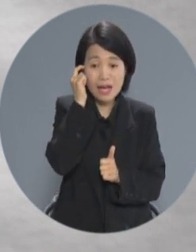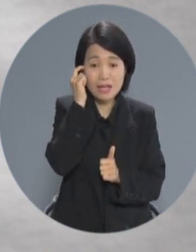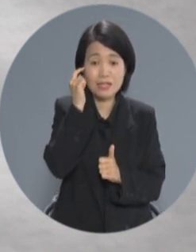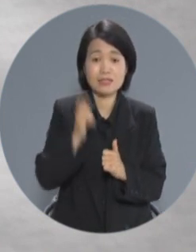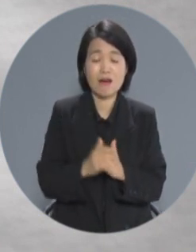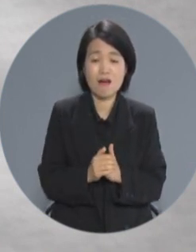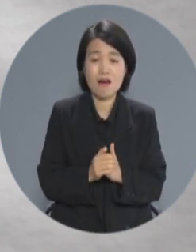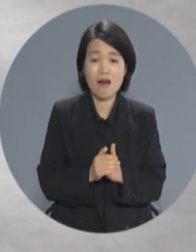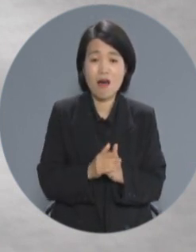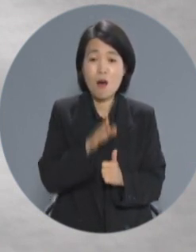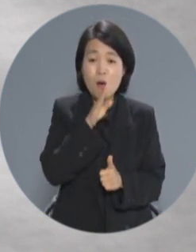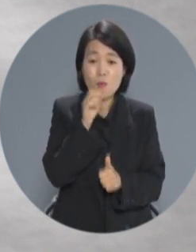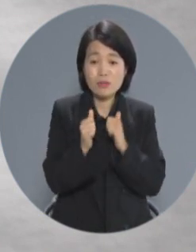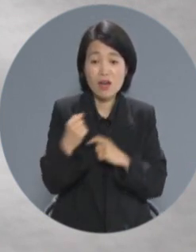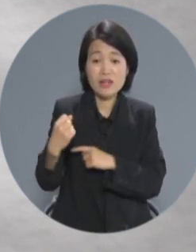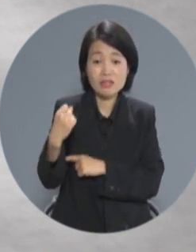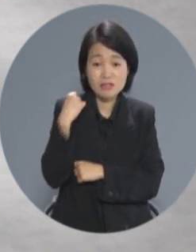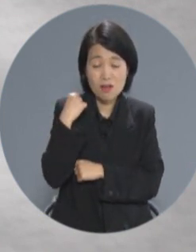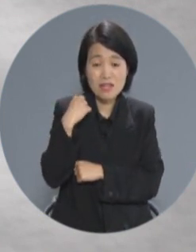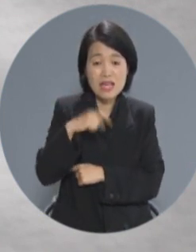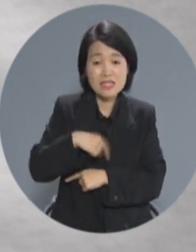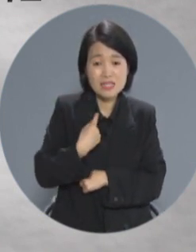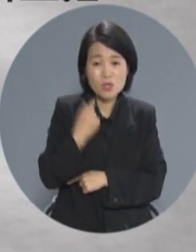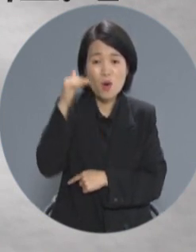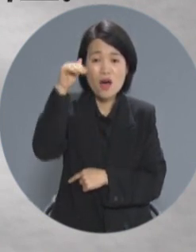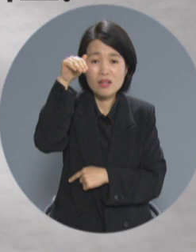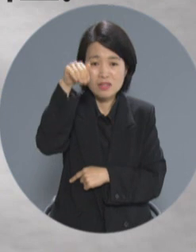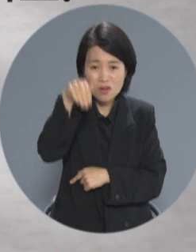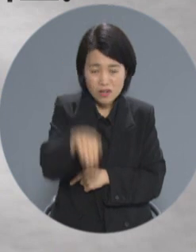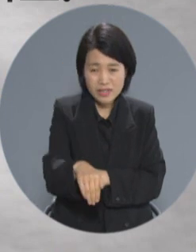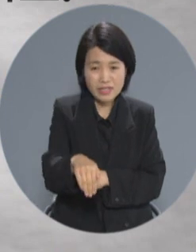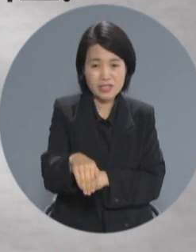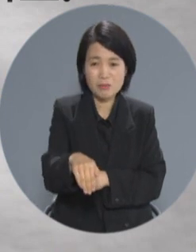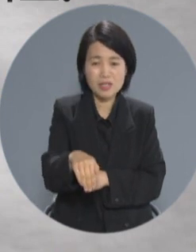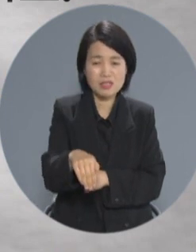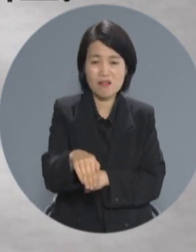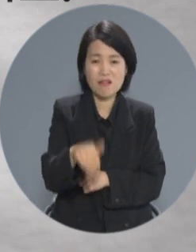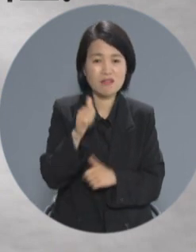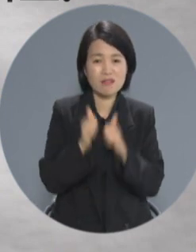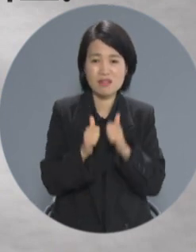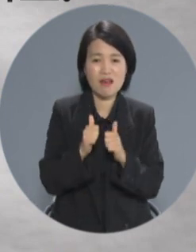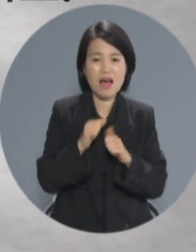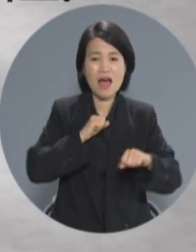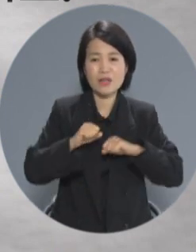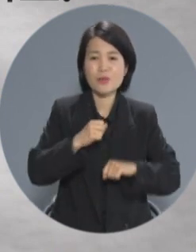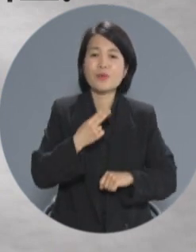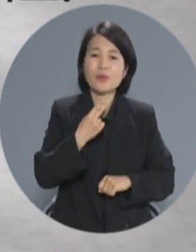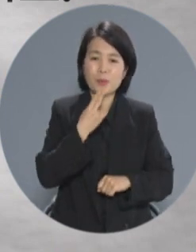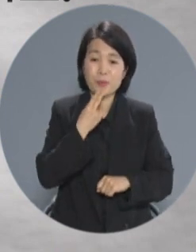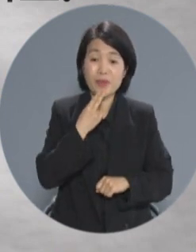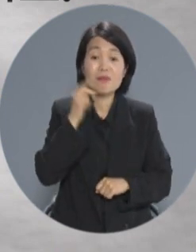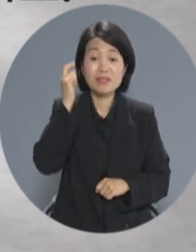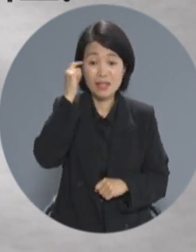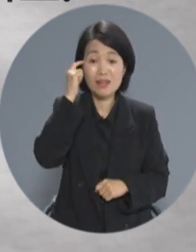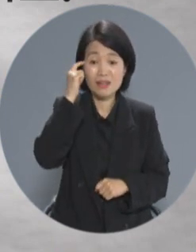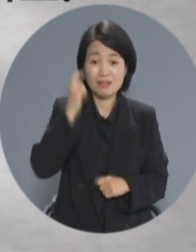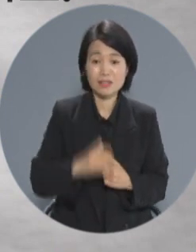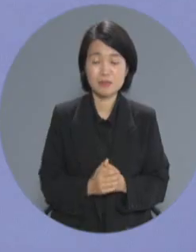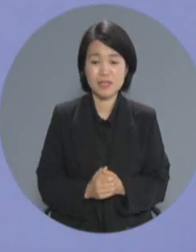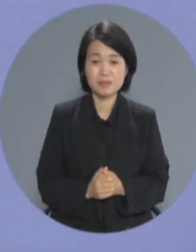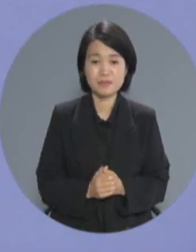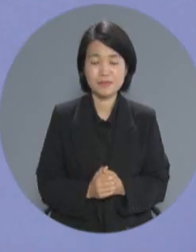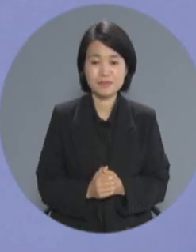때문에 본선 경쟁력을 스스로 갉아먹어가면서 경선을 치르지는 않겠다 이렇게 생각을 하게 되셨던 것